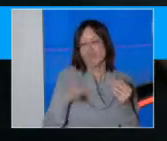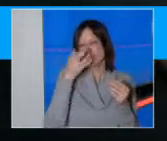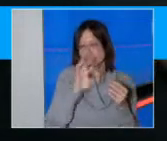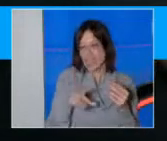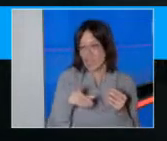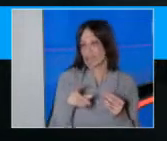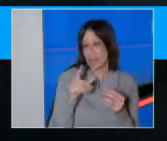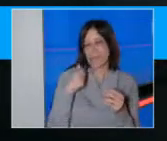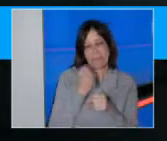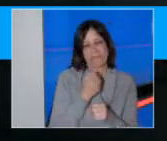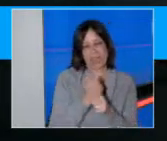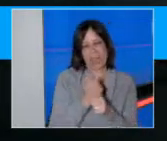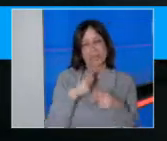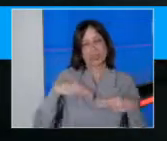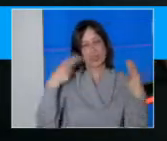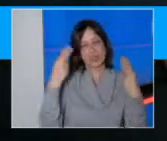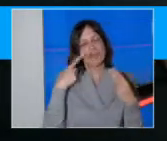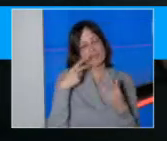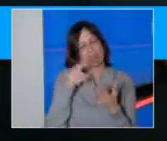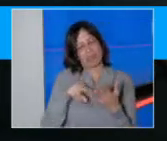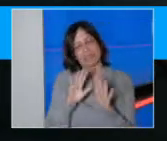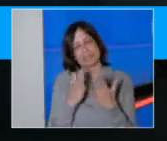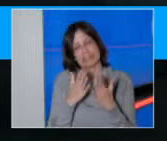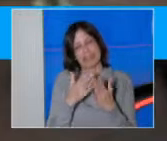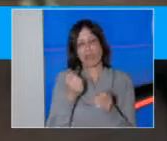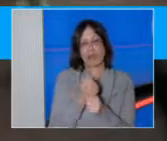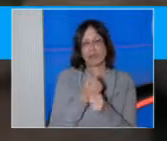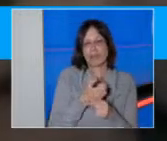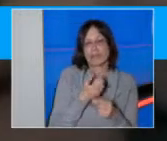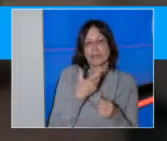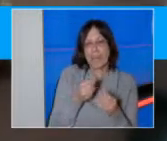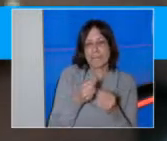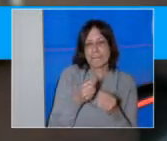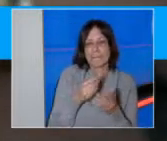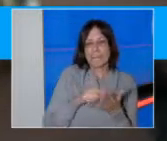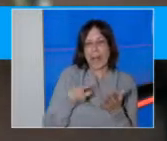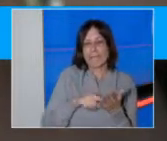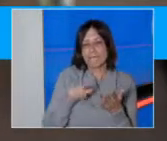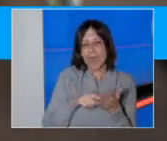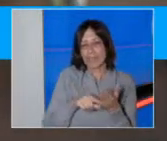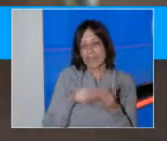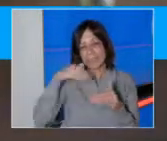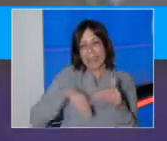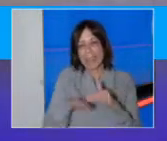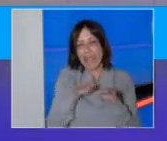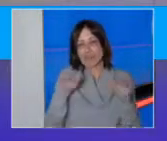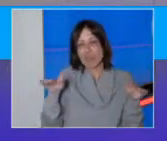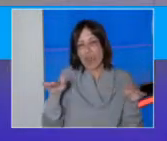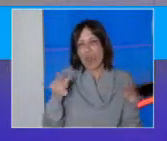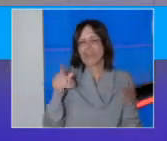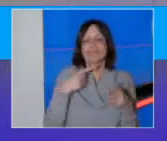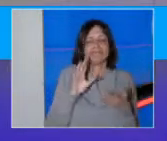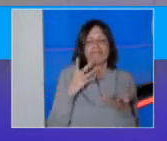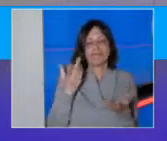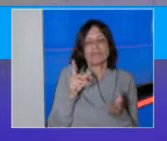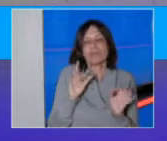קוראים ספר, הם משחקים בנייד שלהם מתחת לשולחן, הם עושים משהו תוך כדי. Yeah. אנחנו לא נצליח להציל אותם. בסופו של דבר, אם אנחנו